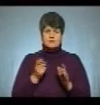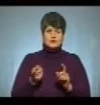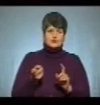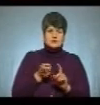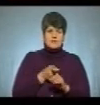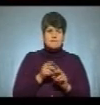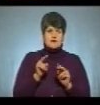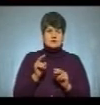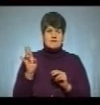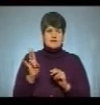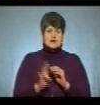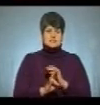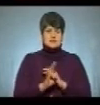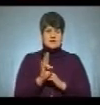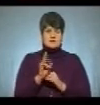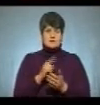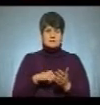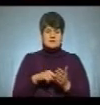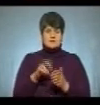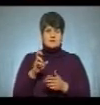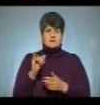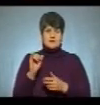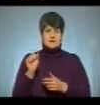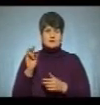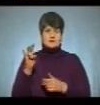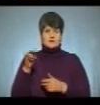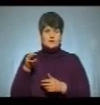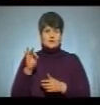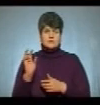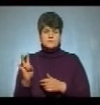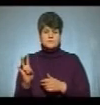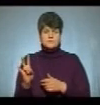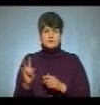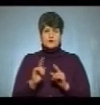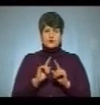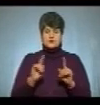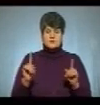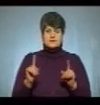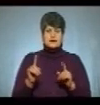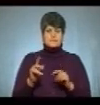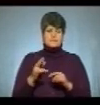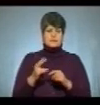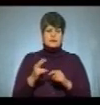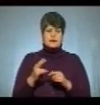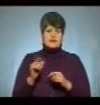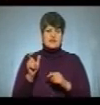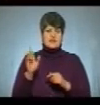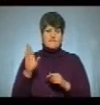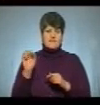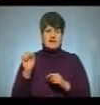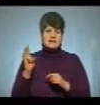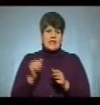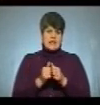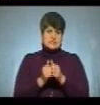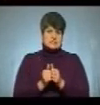церква міста Бінгамтону, і особливо Євангельська церква, недільна школа Євангельської